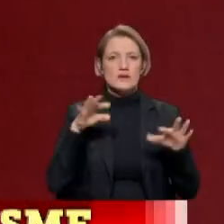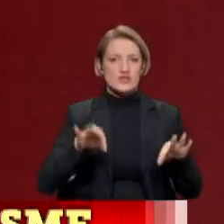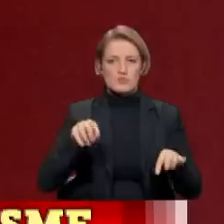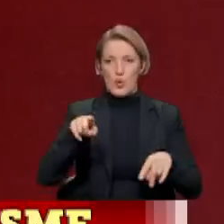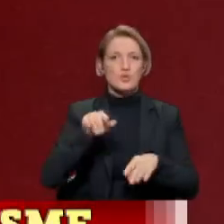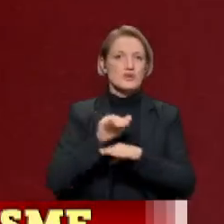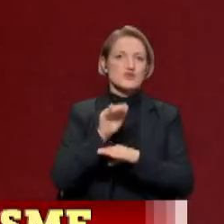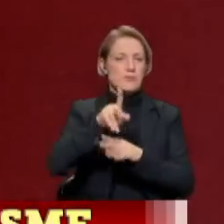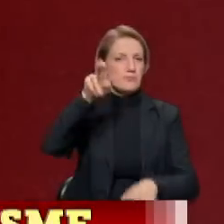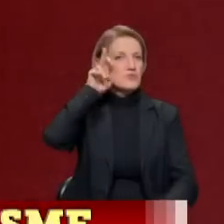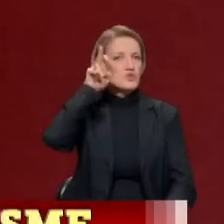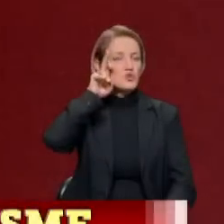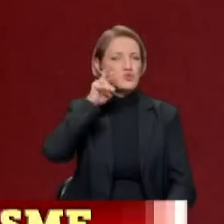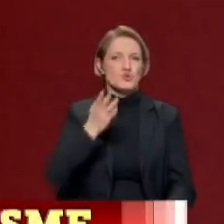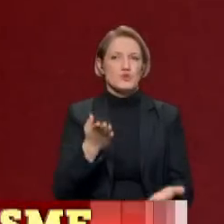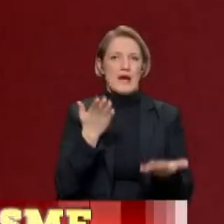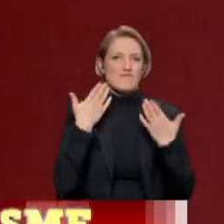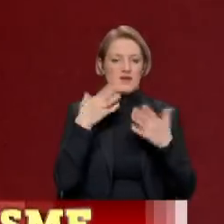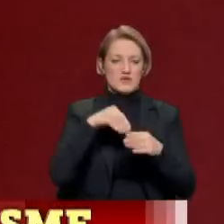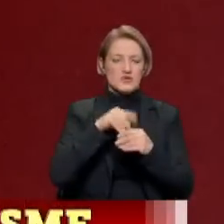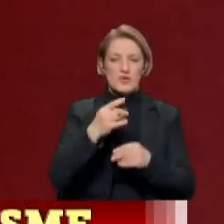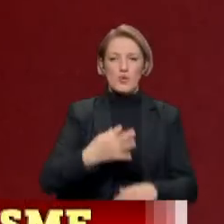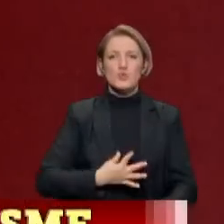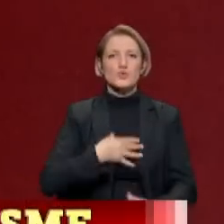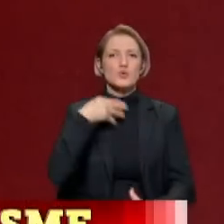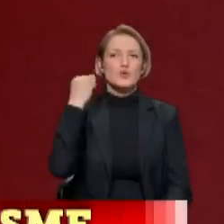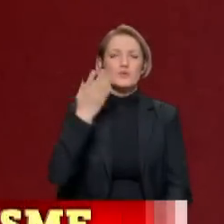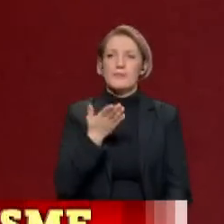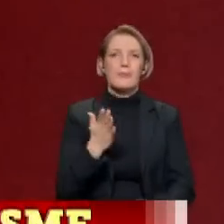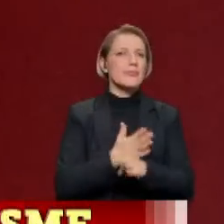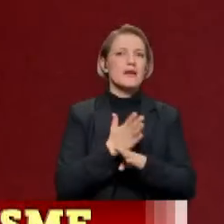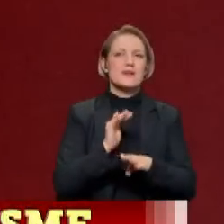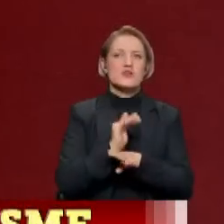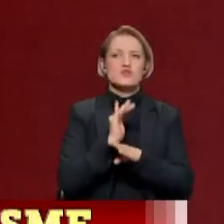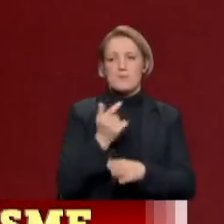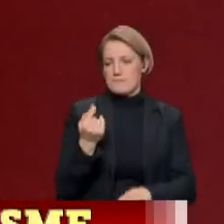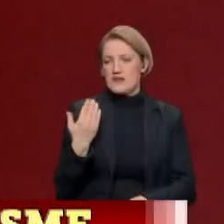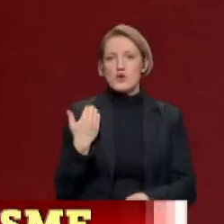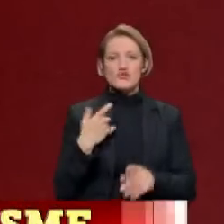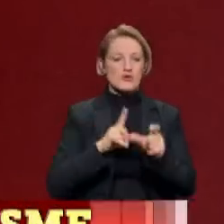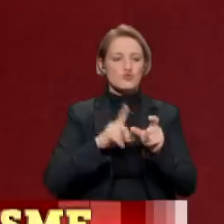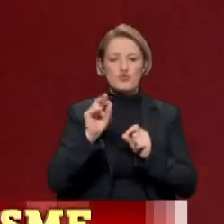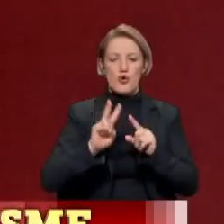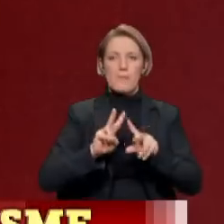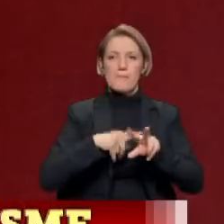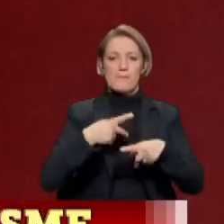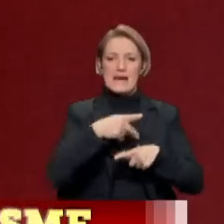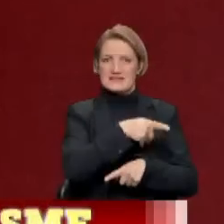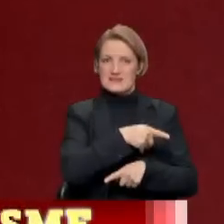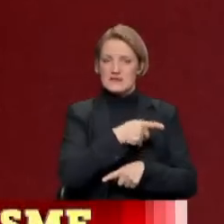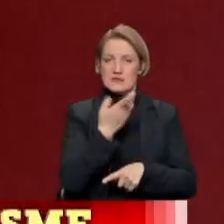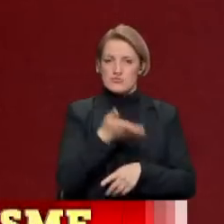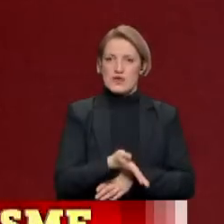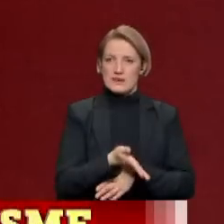onu yaşıyor, o psikolojik iklim içinde, o ruh iklimi içinde. Neden yaşıyor? Biraz önce Sayın Çömez buradaydı. Evet. Sizi yolda